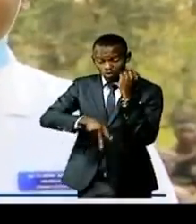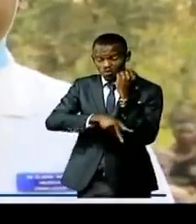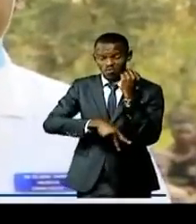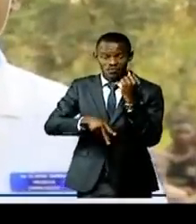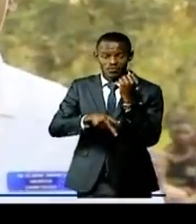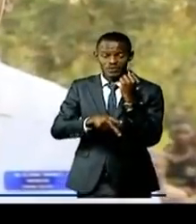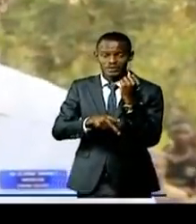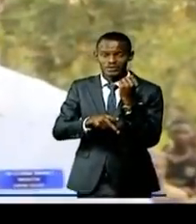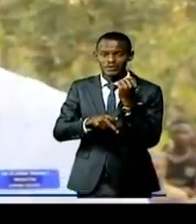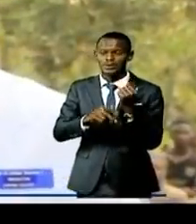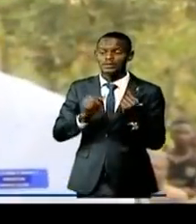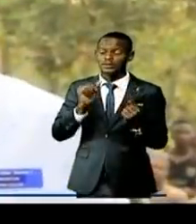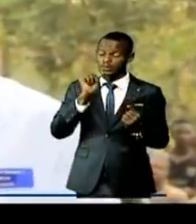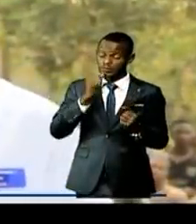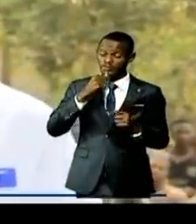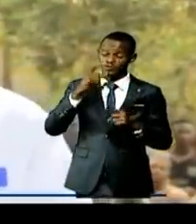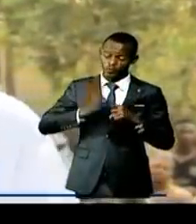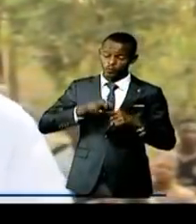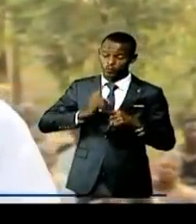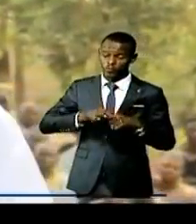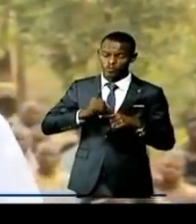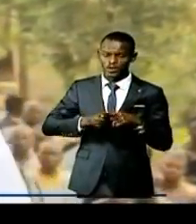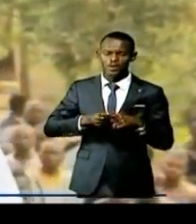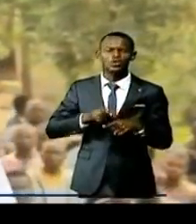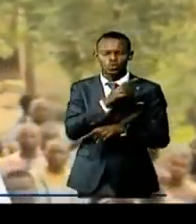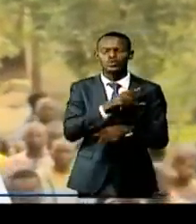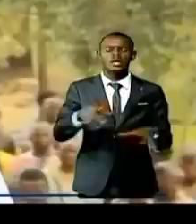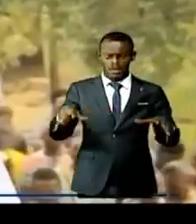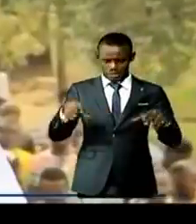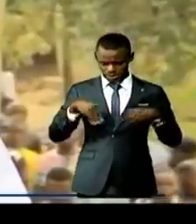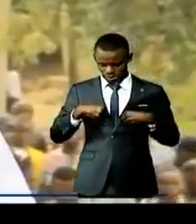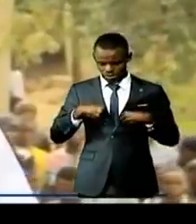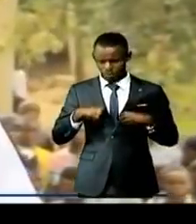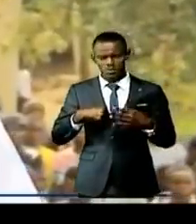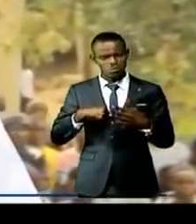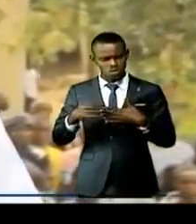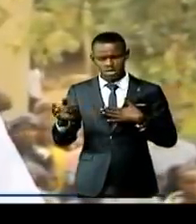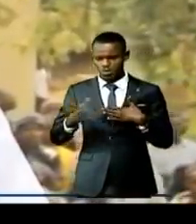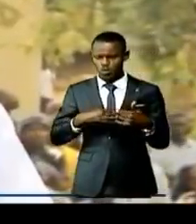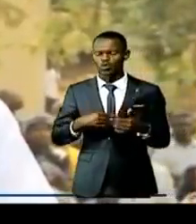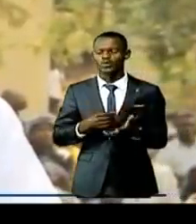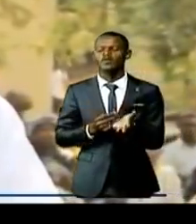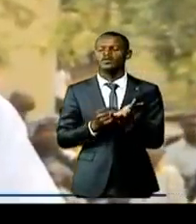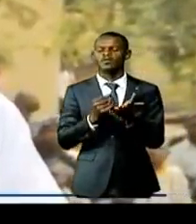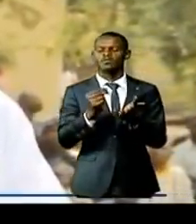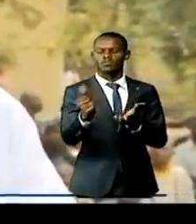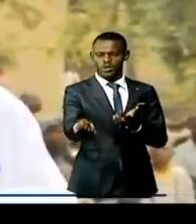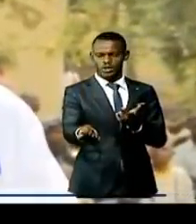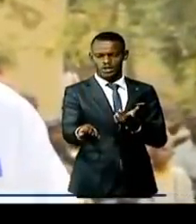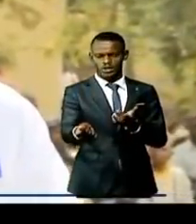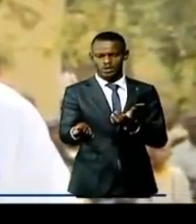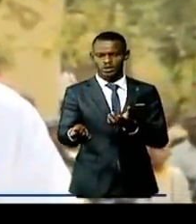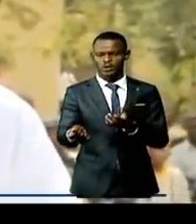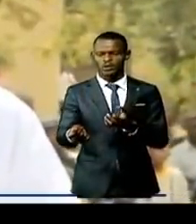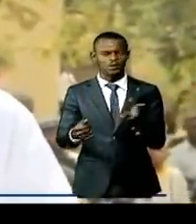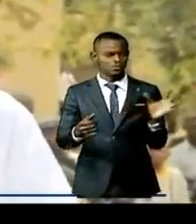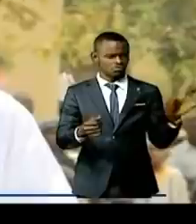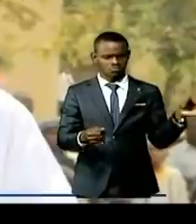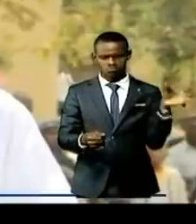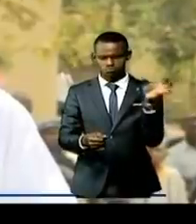volontiers de financer les travaux et mobiliser son équipe de génie